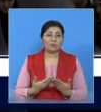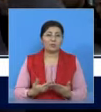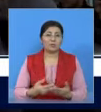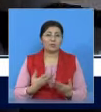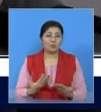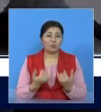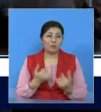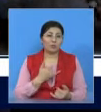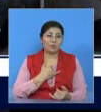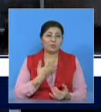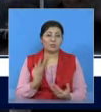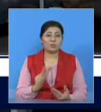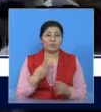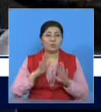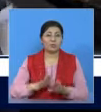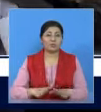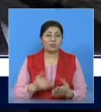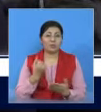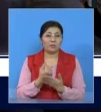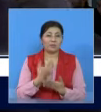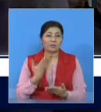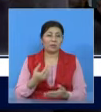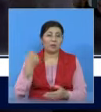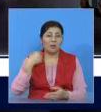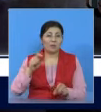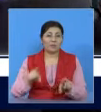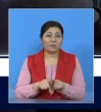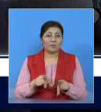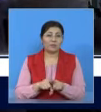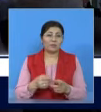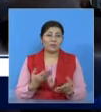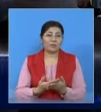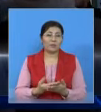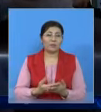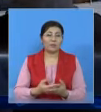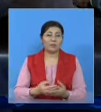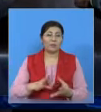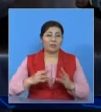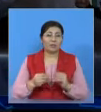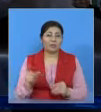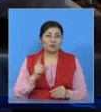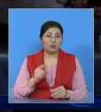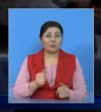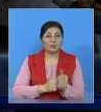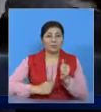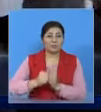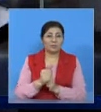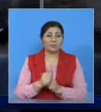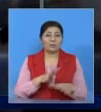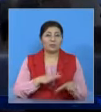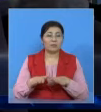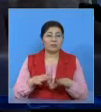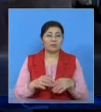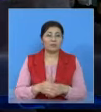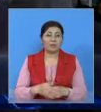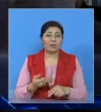место – но мы оцениваем это как победу, на самом деле. И соответственно, делаем выводы и делаем итоги для того, чтобы двигаться дальше. Поэтому